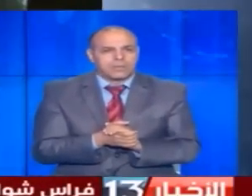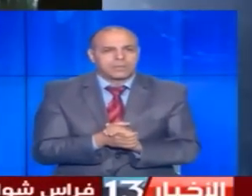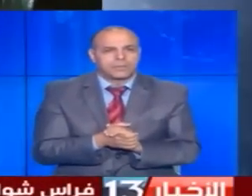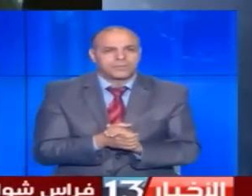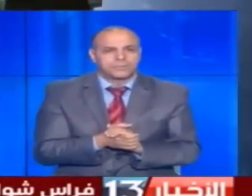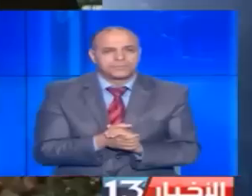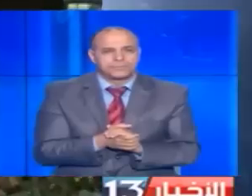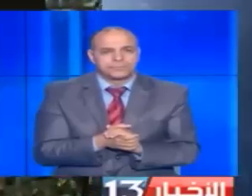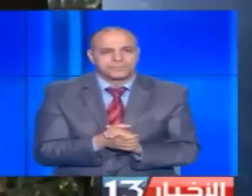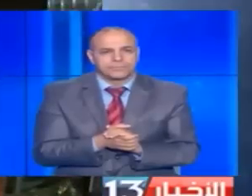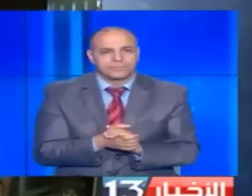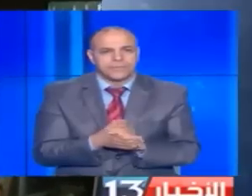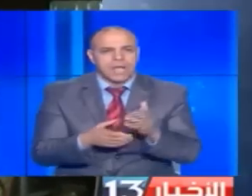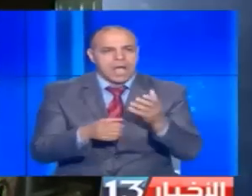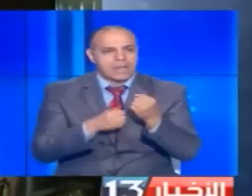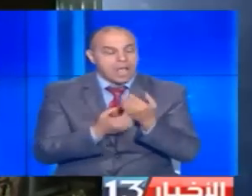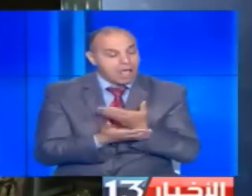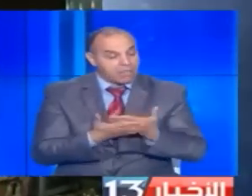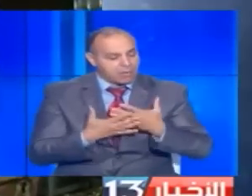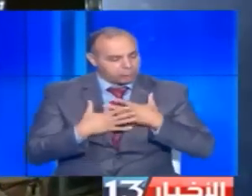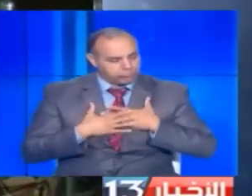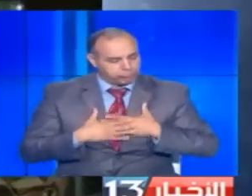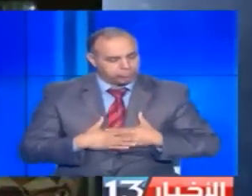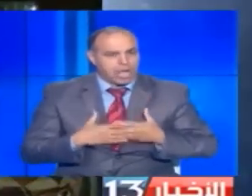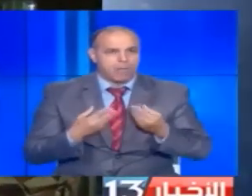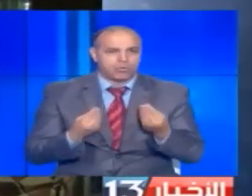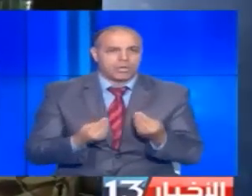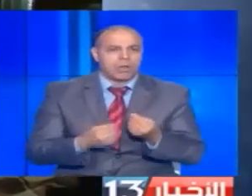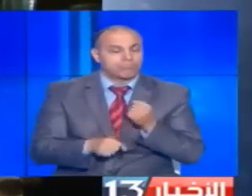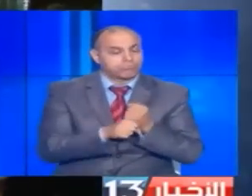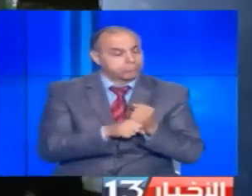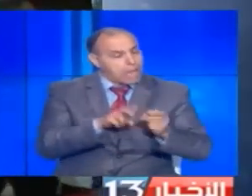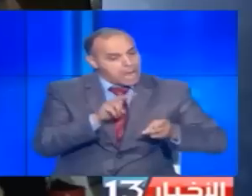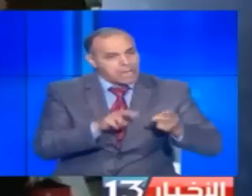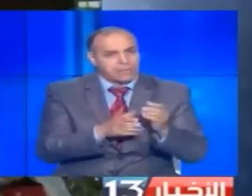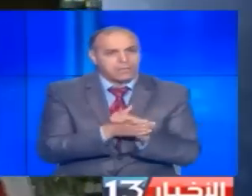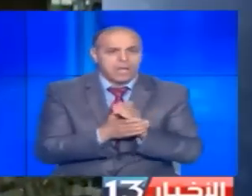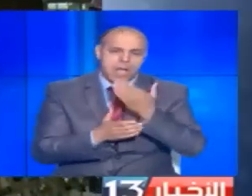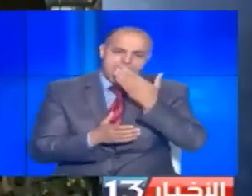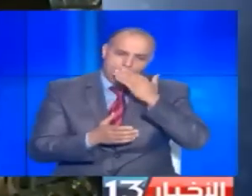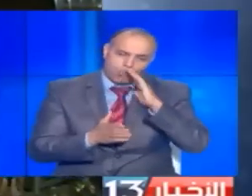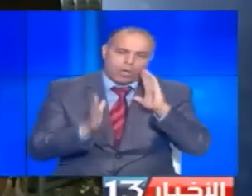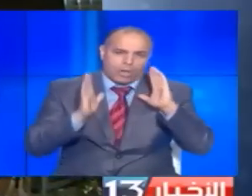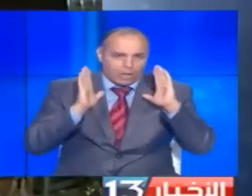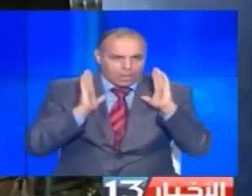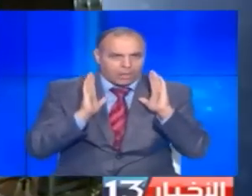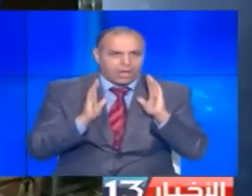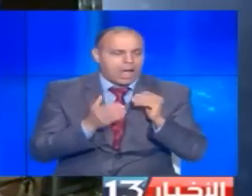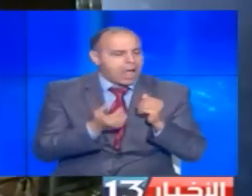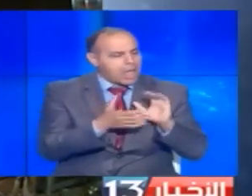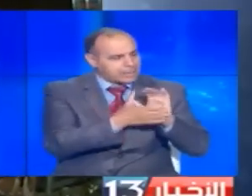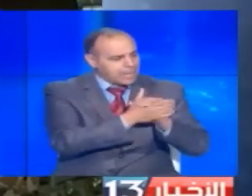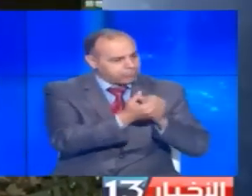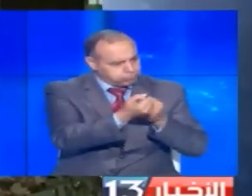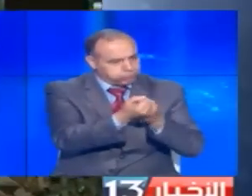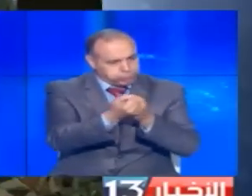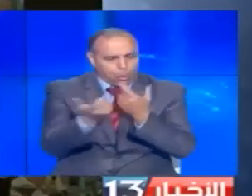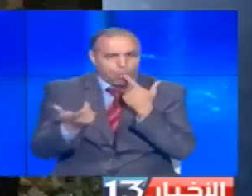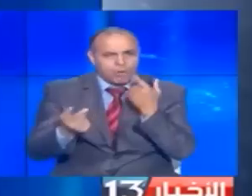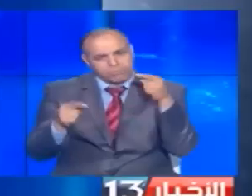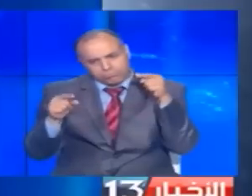معناها زبونتو عطوني الثقه في روحي برشا برشا برشا باش نزيد نخدم، والحمد لله معناها عاونت اصحابي بني نقدر